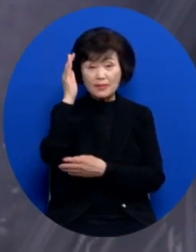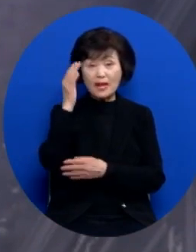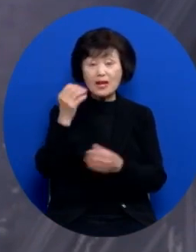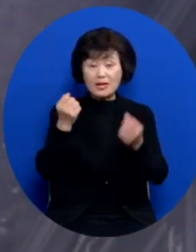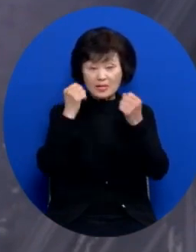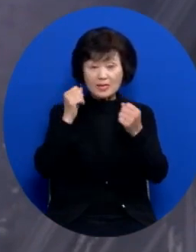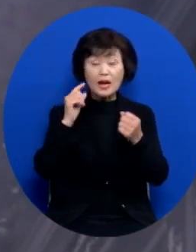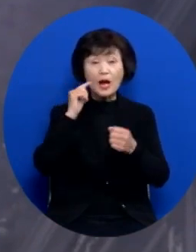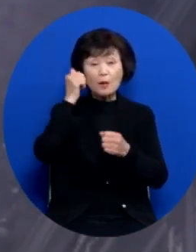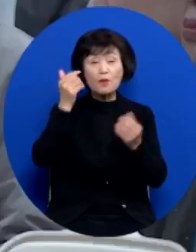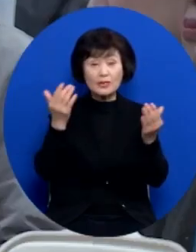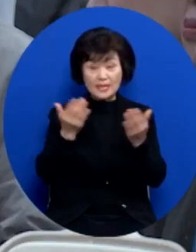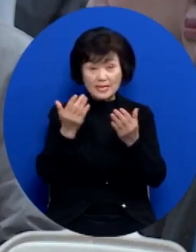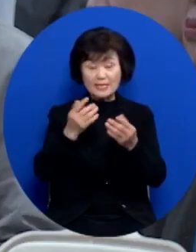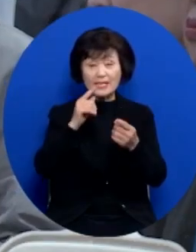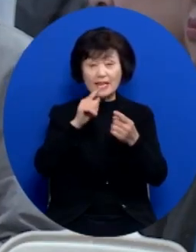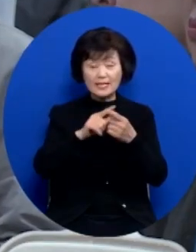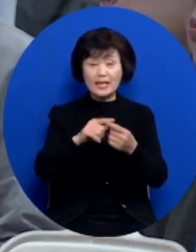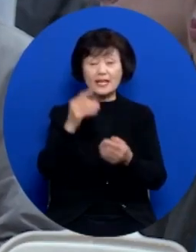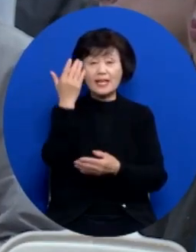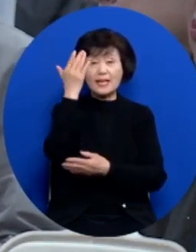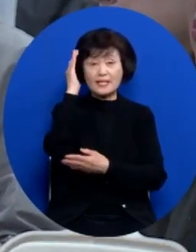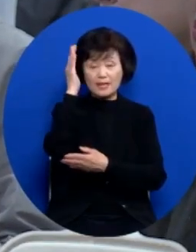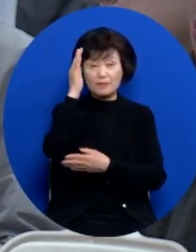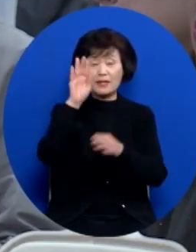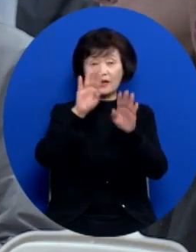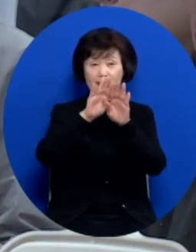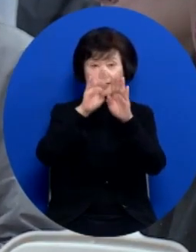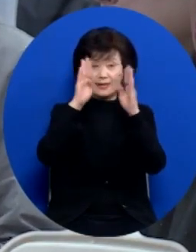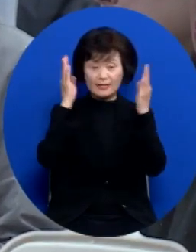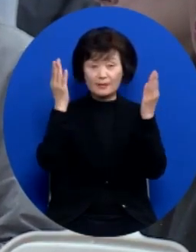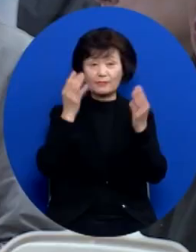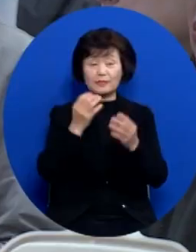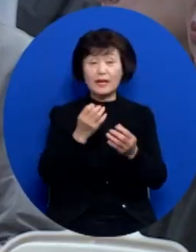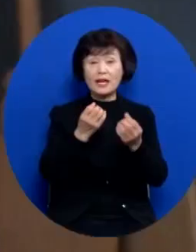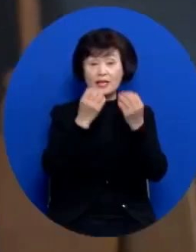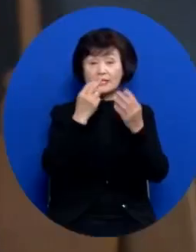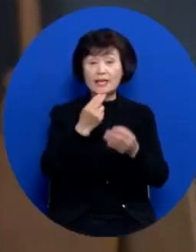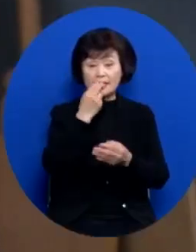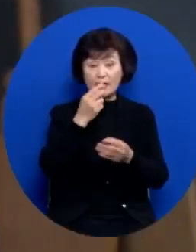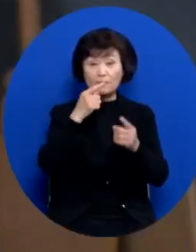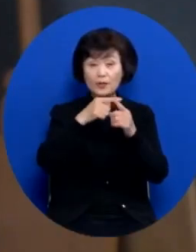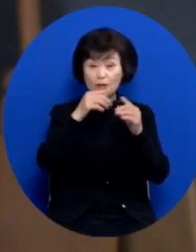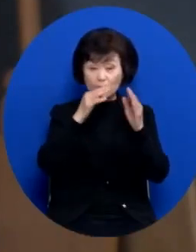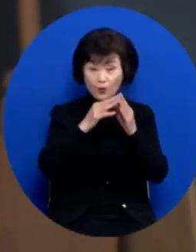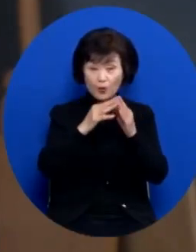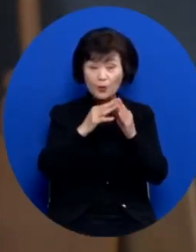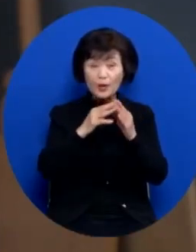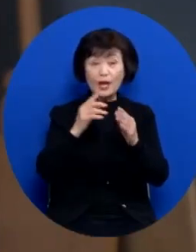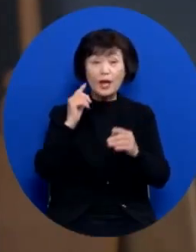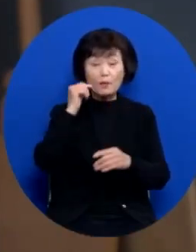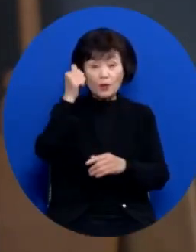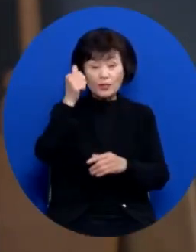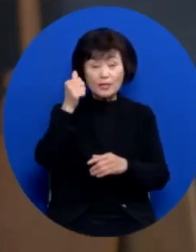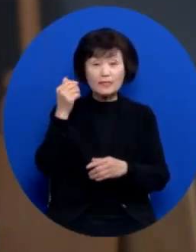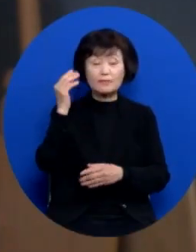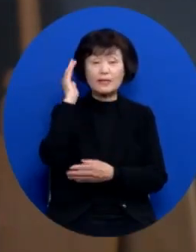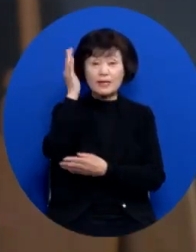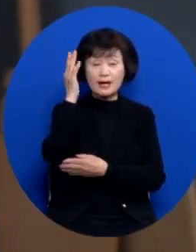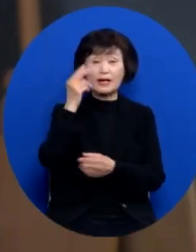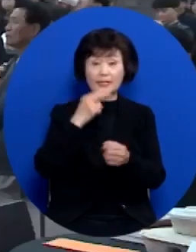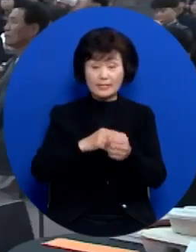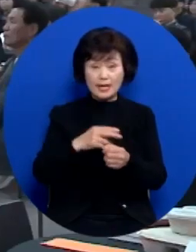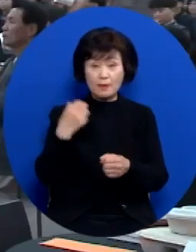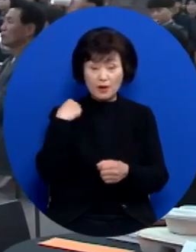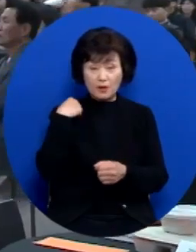개최했습니다. 리더의 고독이라는 주제로 열린 이번 세미나는 LA 새생명 비전교회 강주민 목사가 강사로 나서 리더는 고독을 친구 삼을